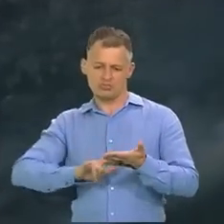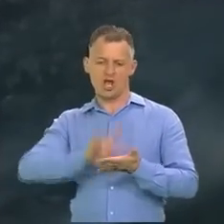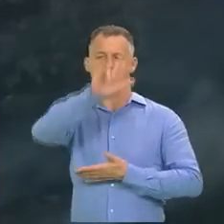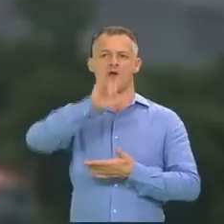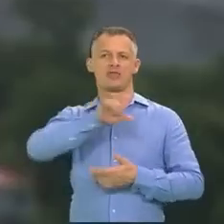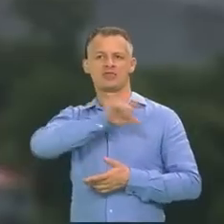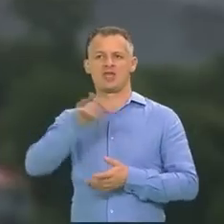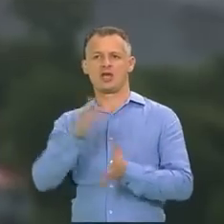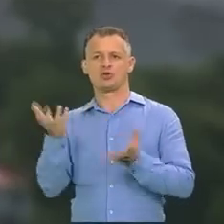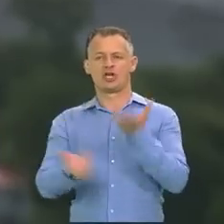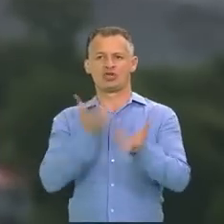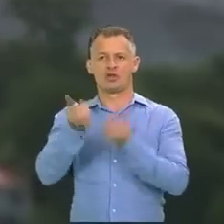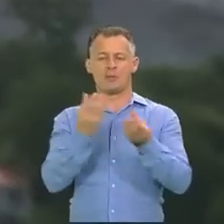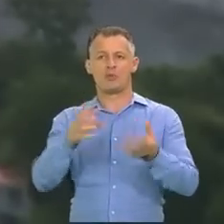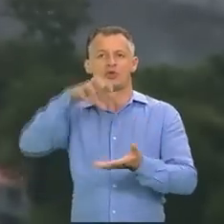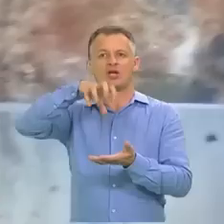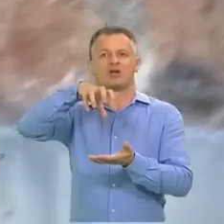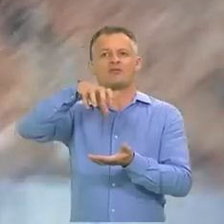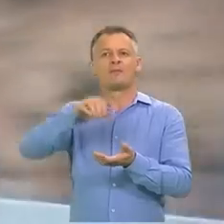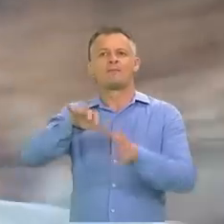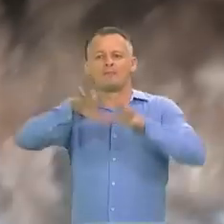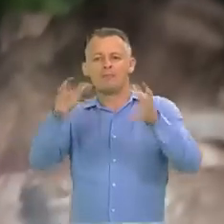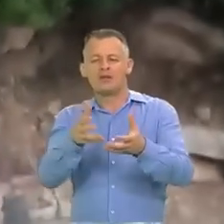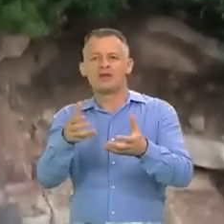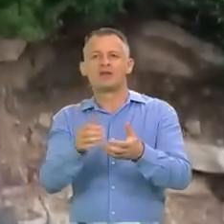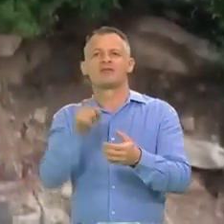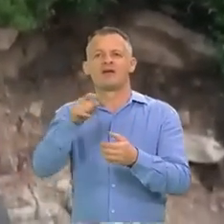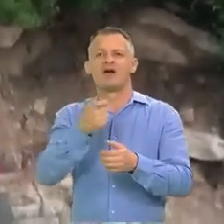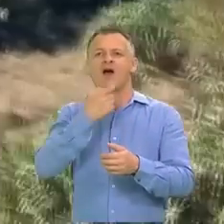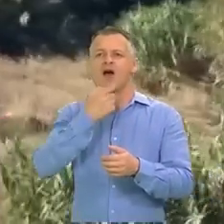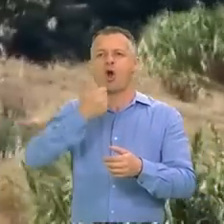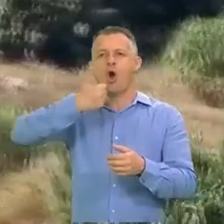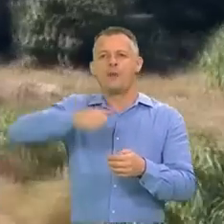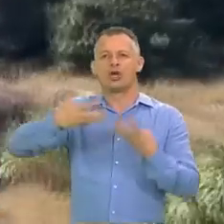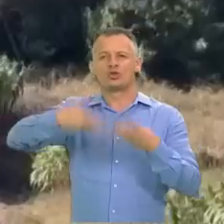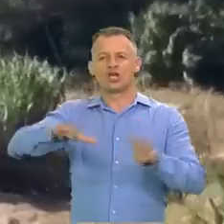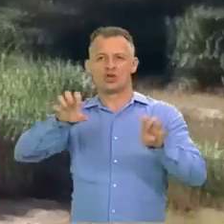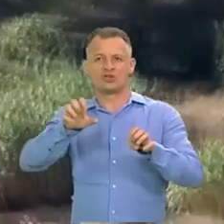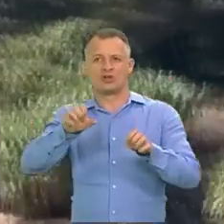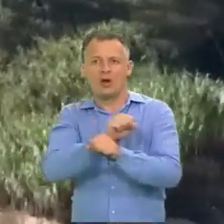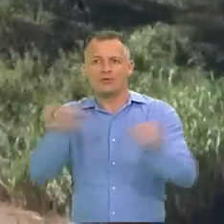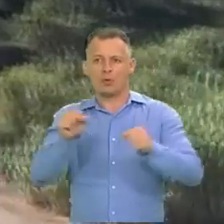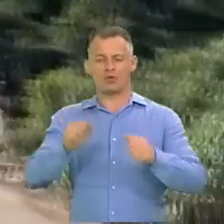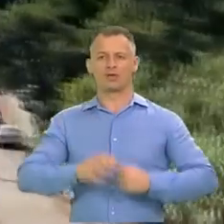cauza incendiilor, mai multe mine de teren rămase din războiul din anii 90 au sărit în aer.